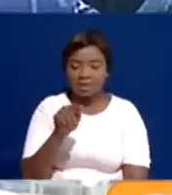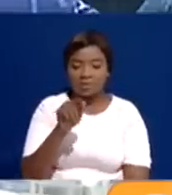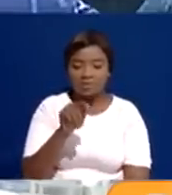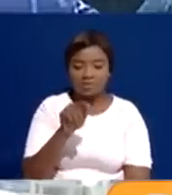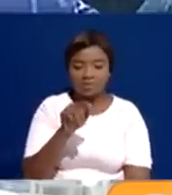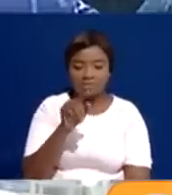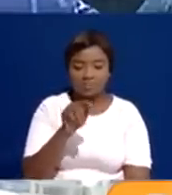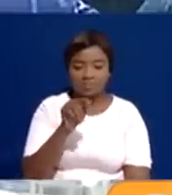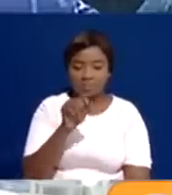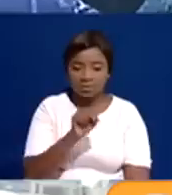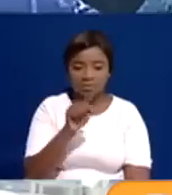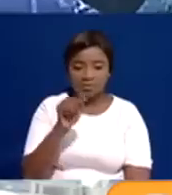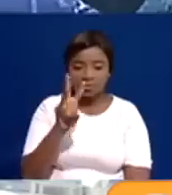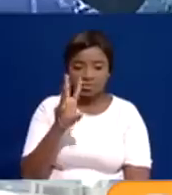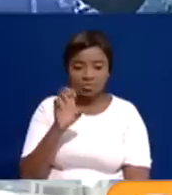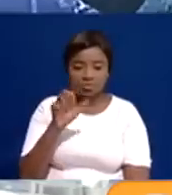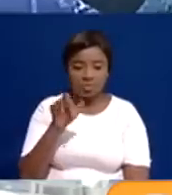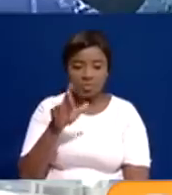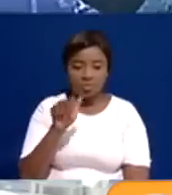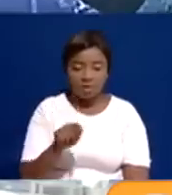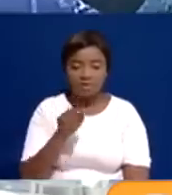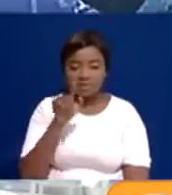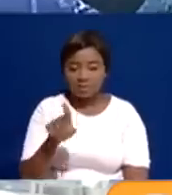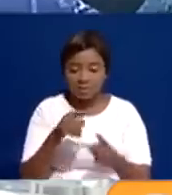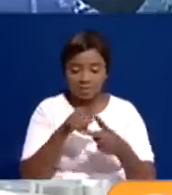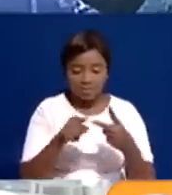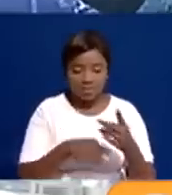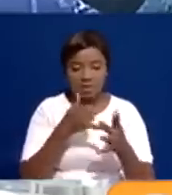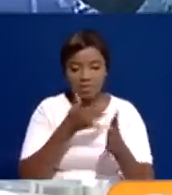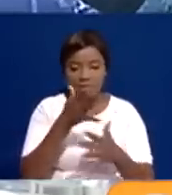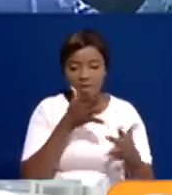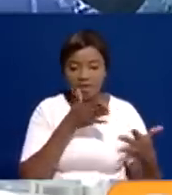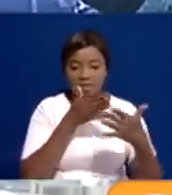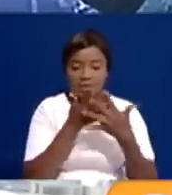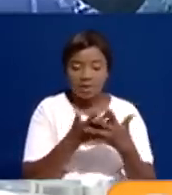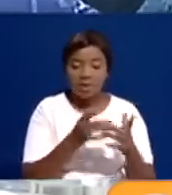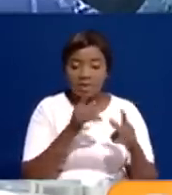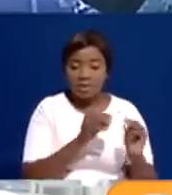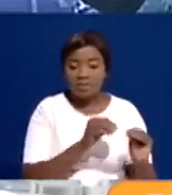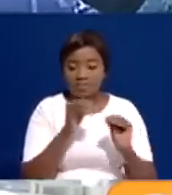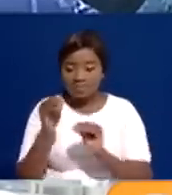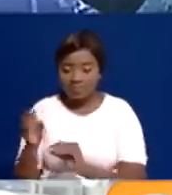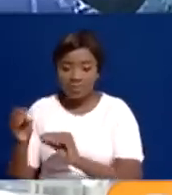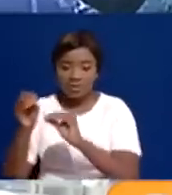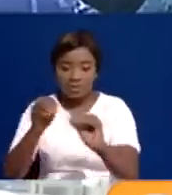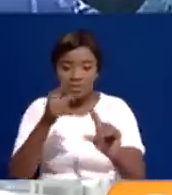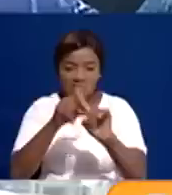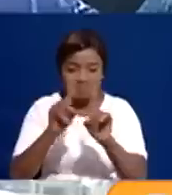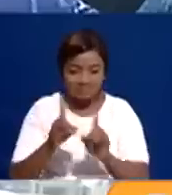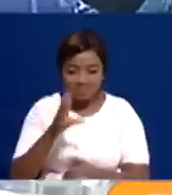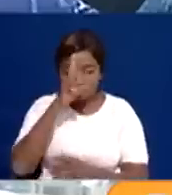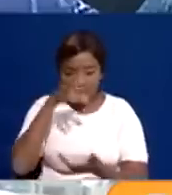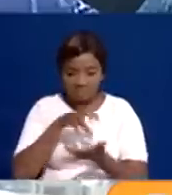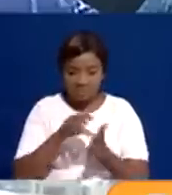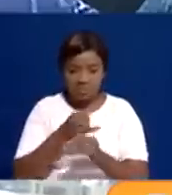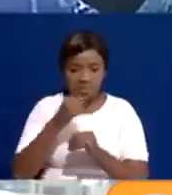wengine wawili ni miongoni mwa sita waliokuwa wamezuiliwa. Wanasiasa hao walizuiliwa na kuhamishwa vituo kadhaa vya polisi kabla ya